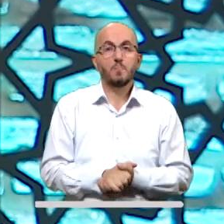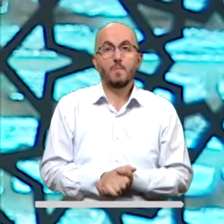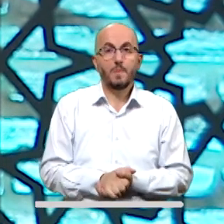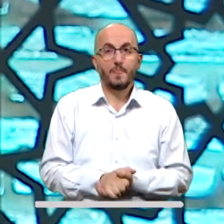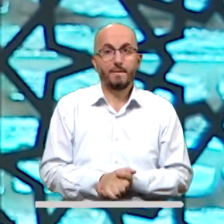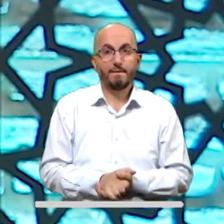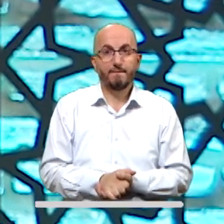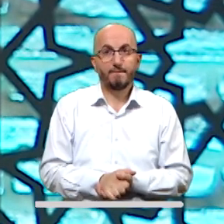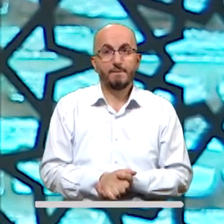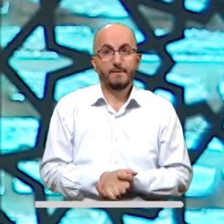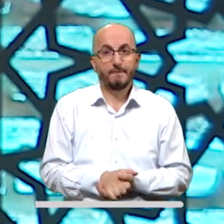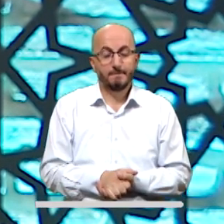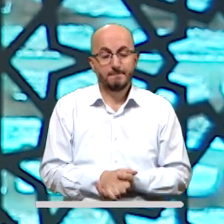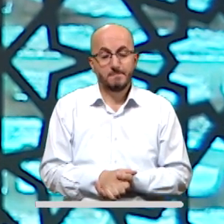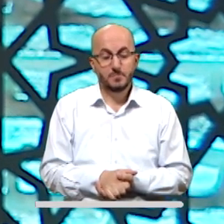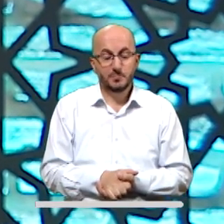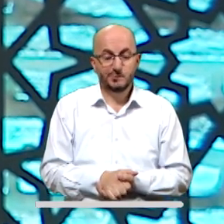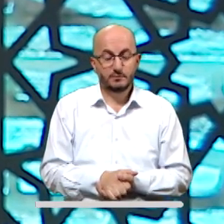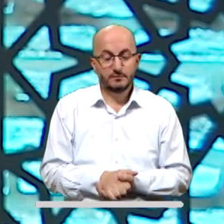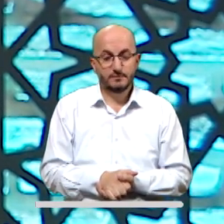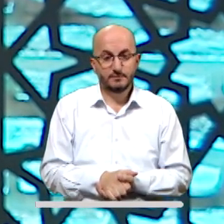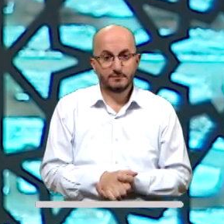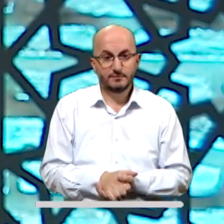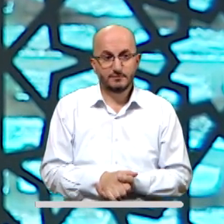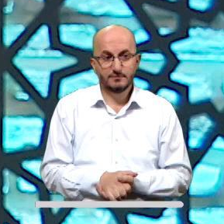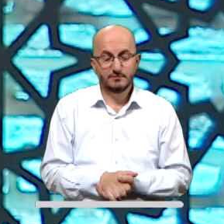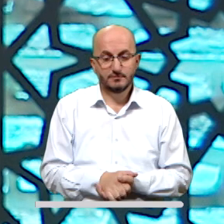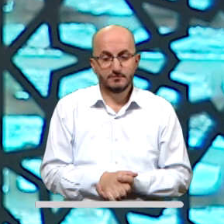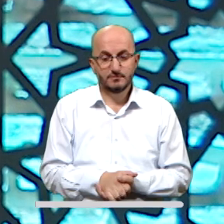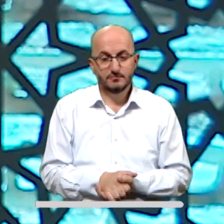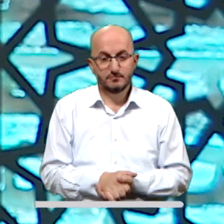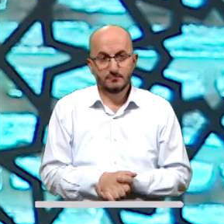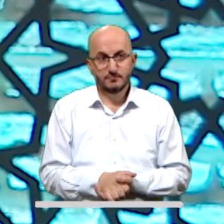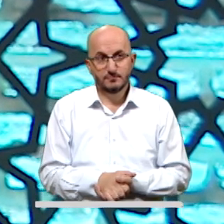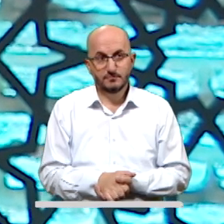kapatmanızı isteyeceğim Şerife Hanım. Tamam.